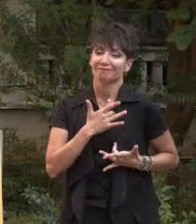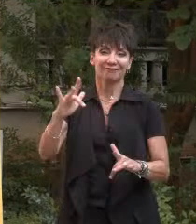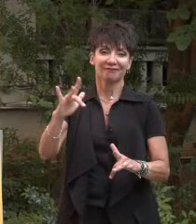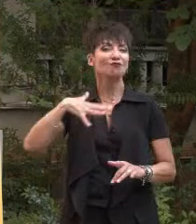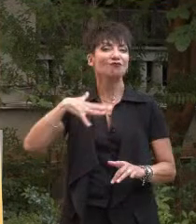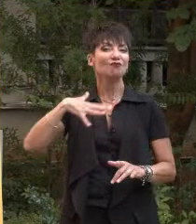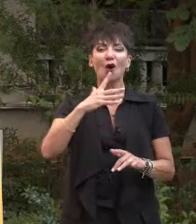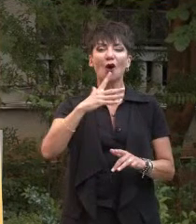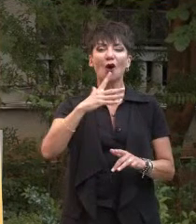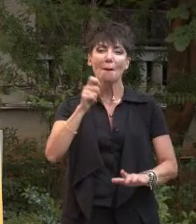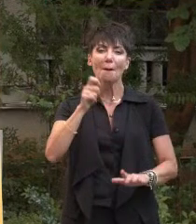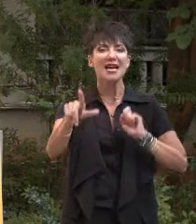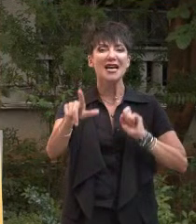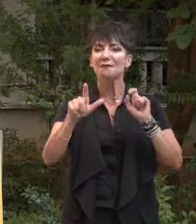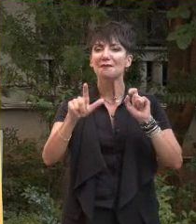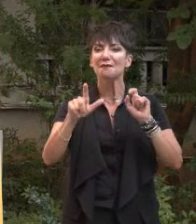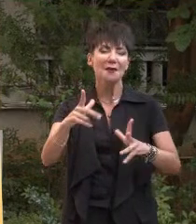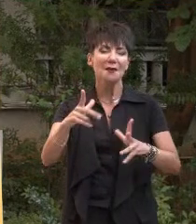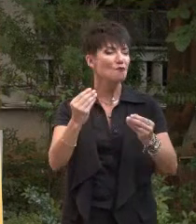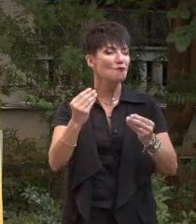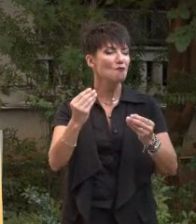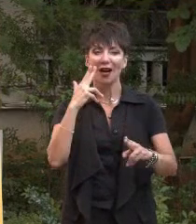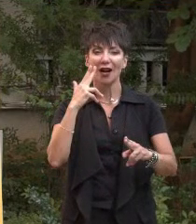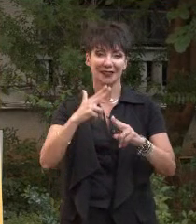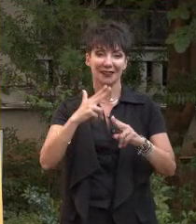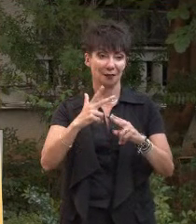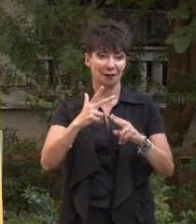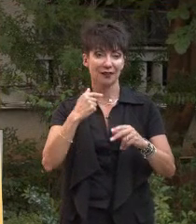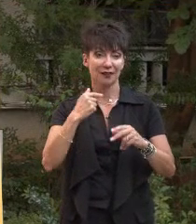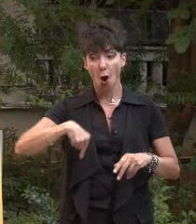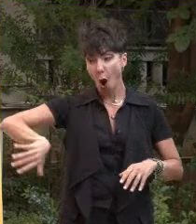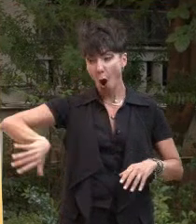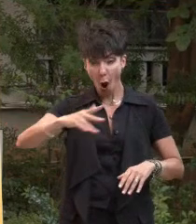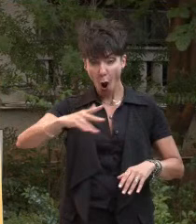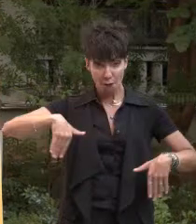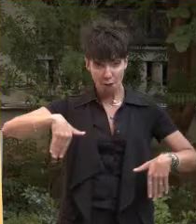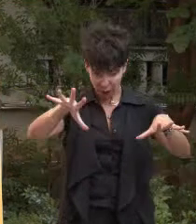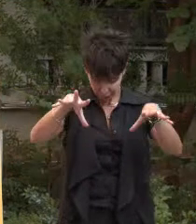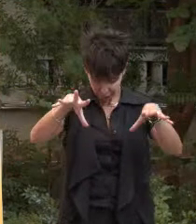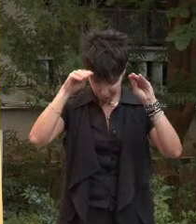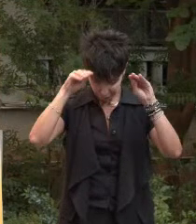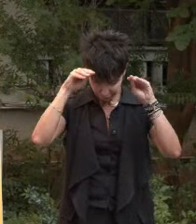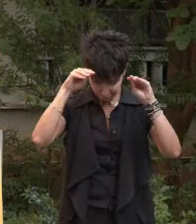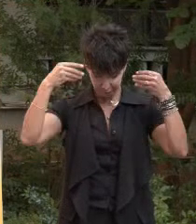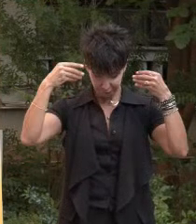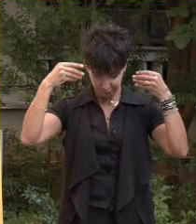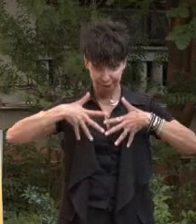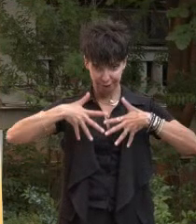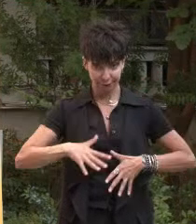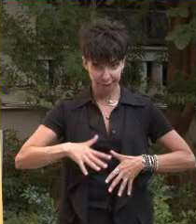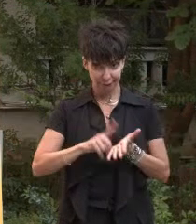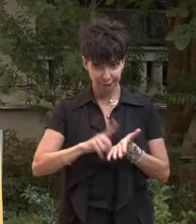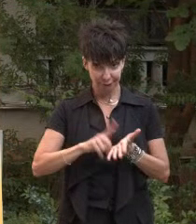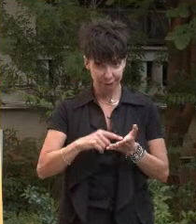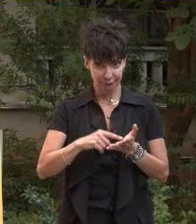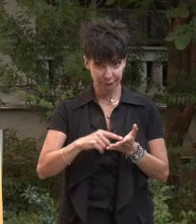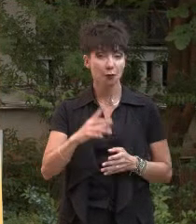ωραία μηνύματα τα οποία εμείς οι μεγάλοι πρέπει να αφουγκραστούμε, πρέπει να εμπεδώσουμε, πρέπει